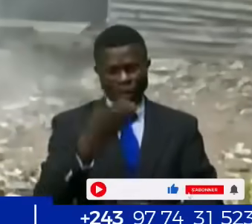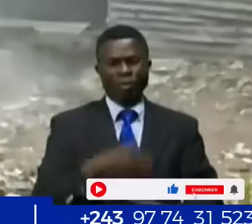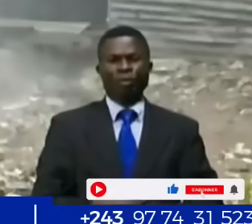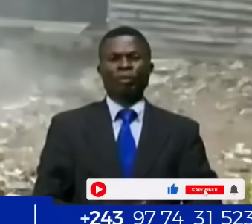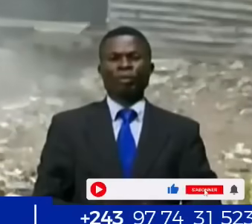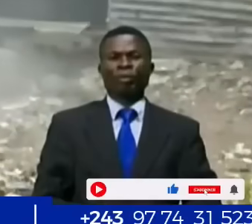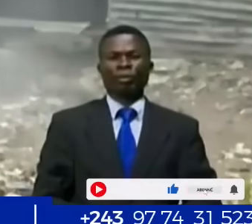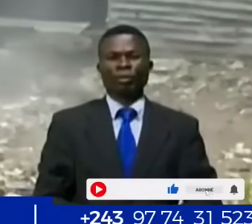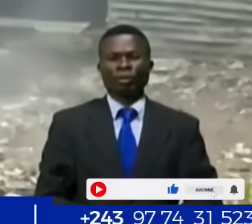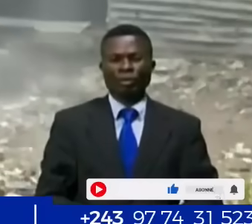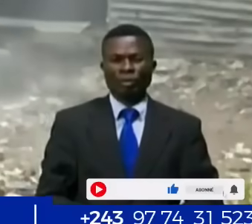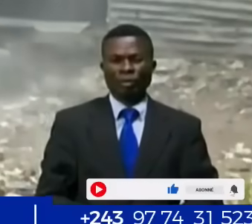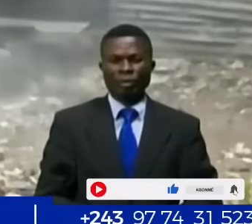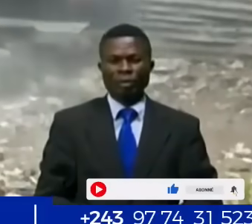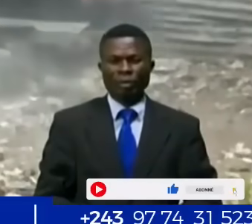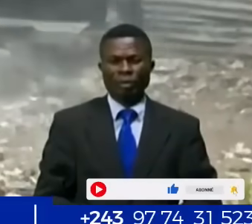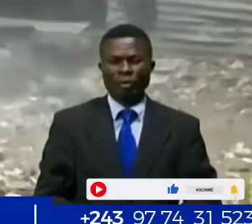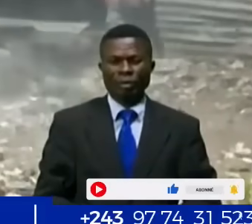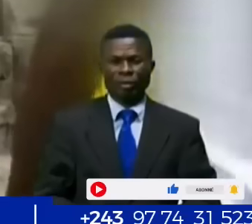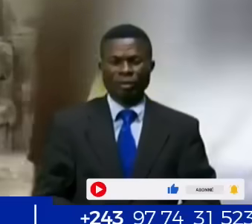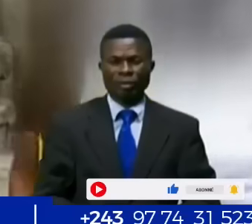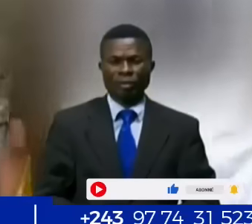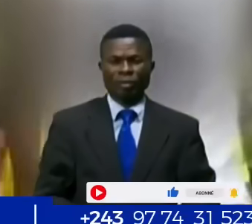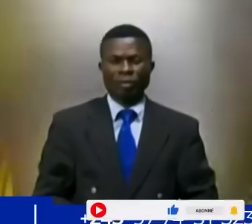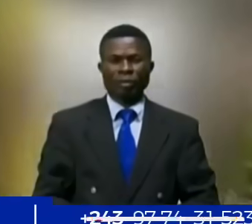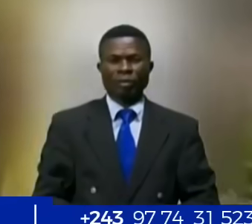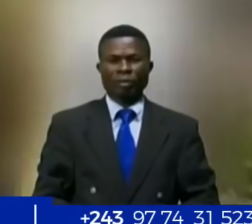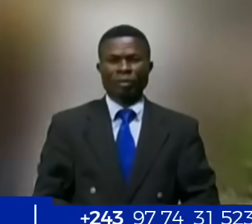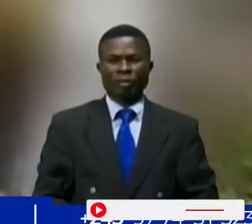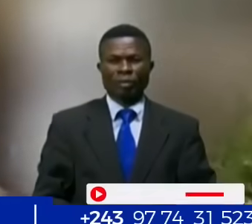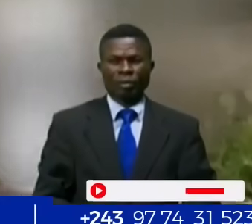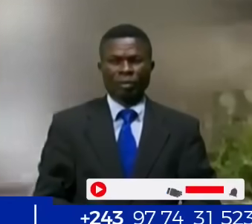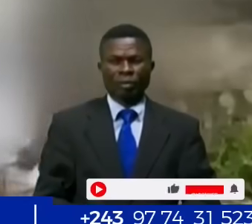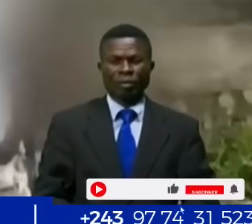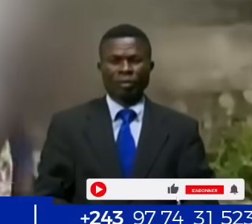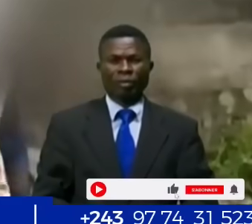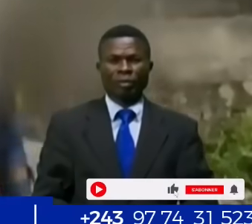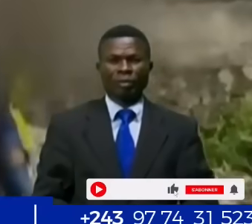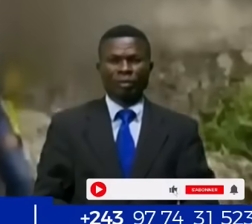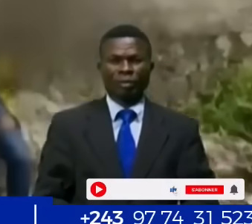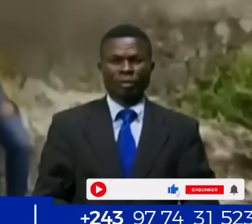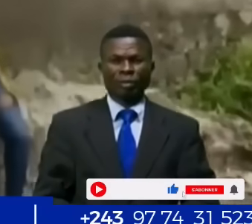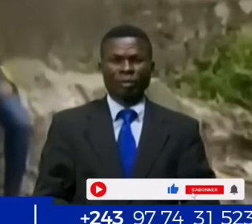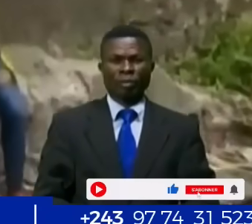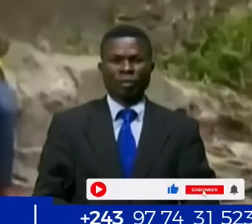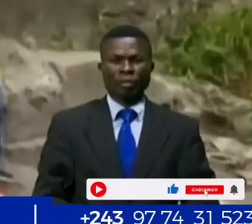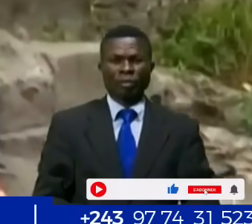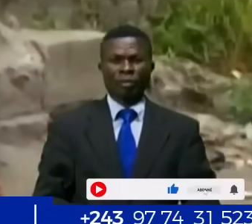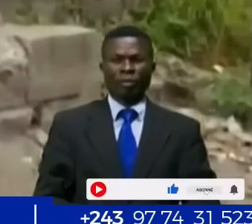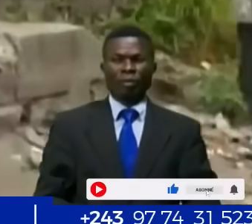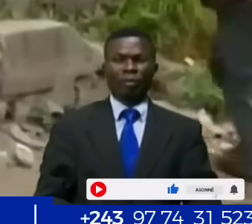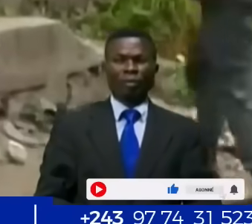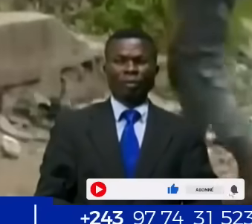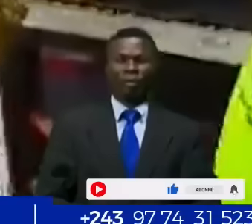de Lingwala, la vente de boissons alcoolisées à forte dose et autres stupéfiants tels que le cannabis expose le